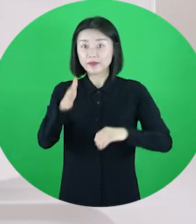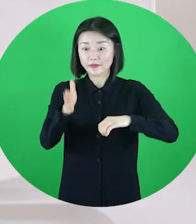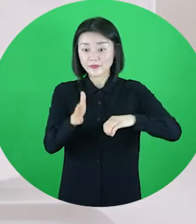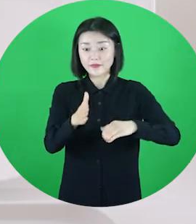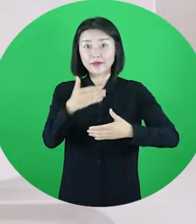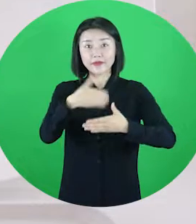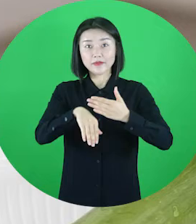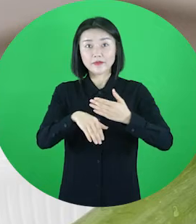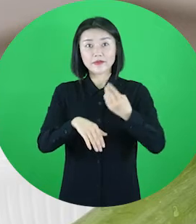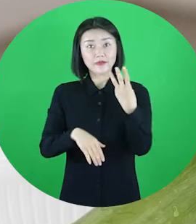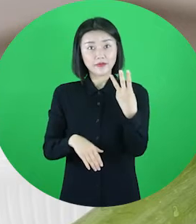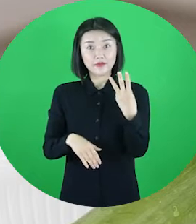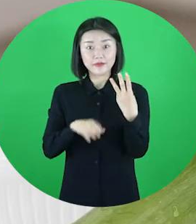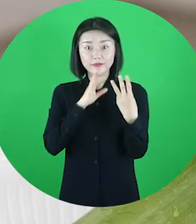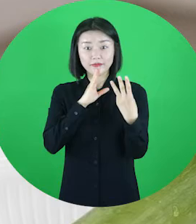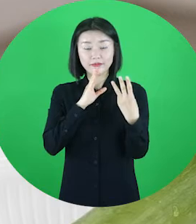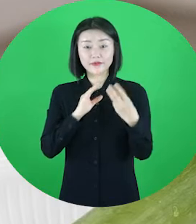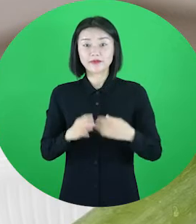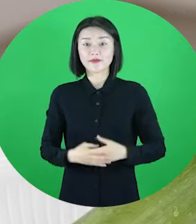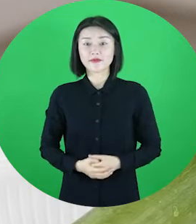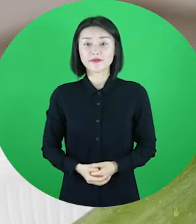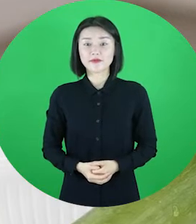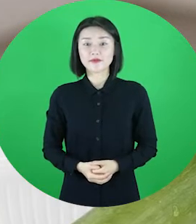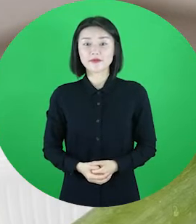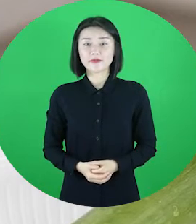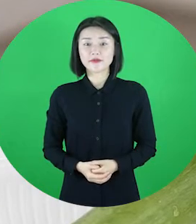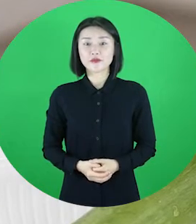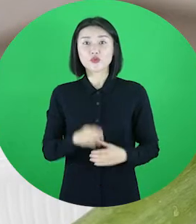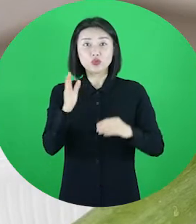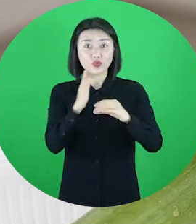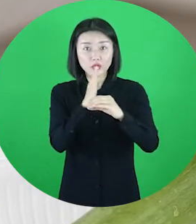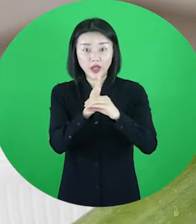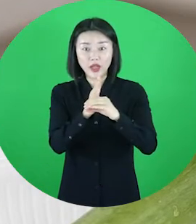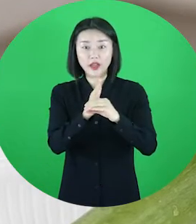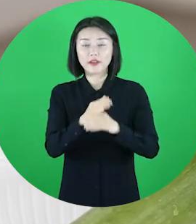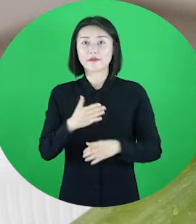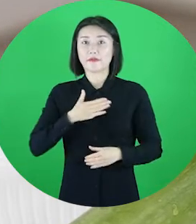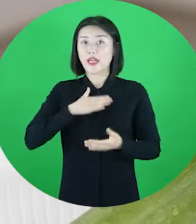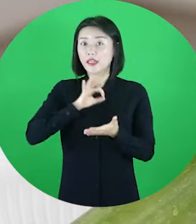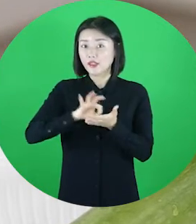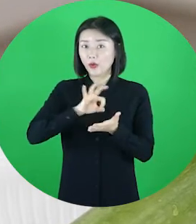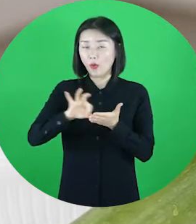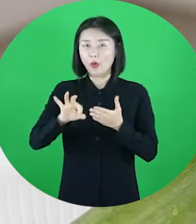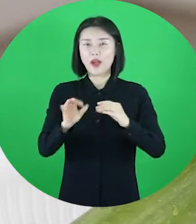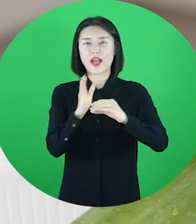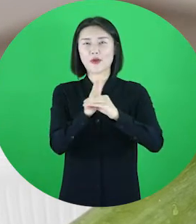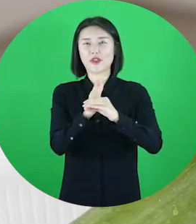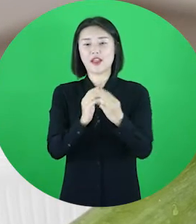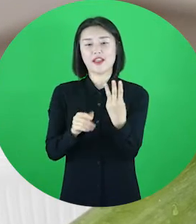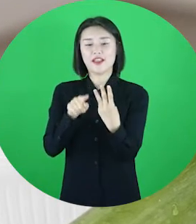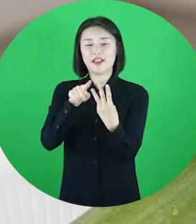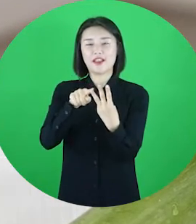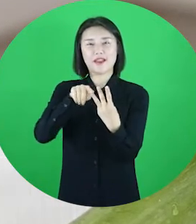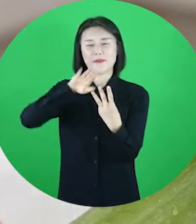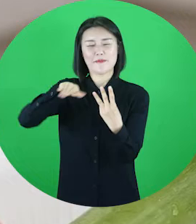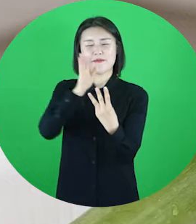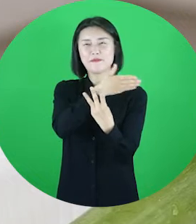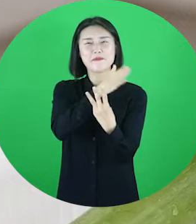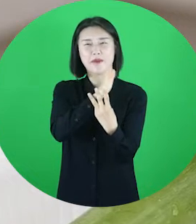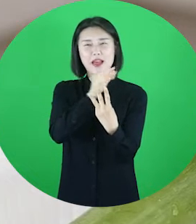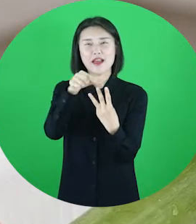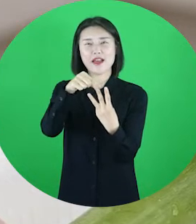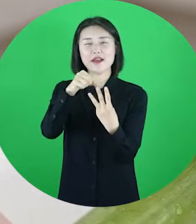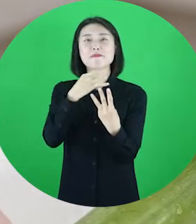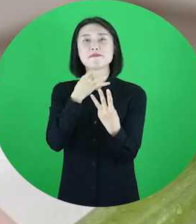잘라주도록 합니다. 그 중에서 우리는 이 가운데 한 조각만 사용하도록 하겠습니다. 남은